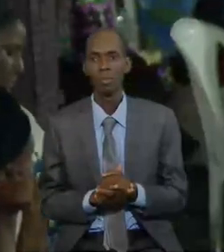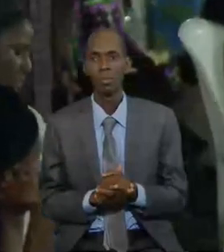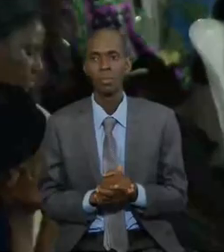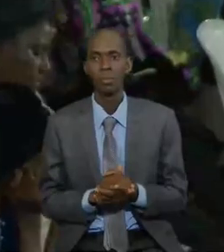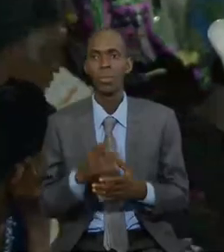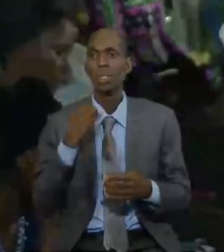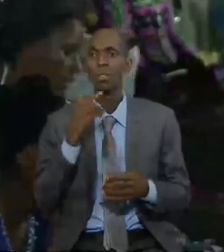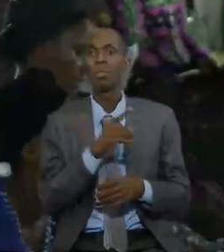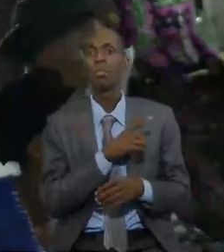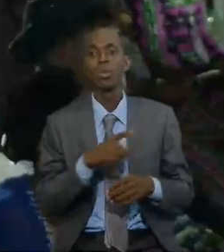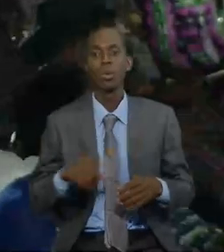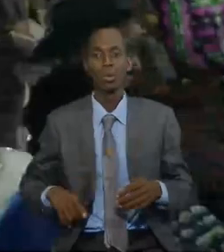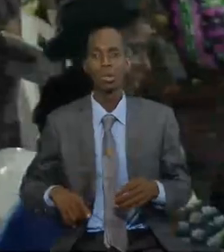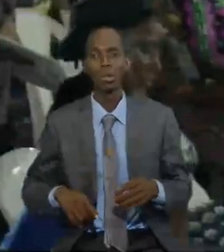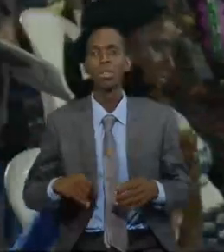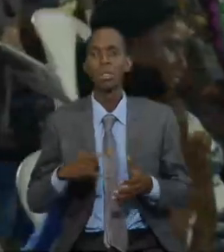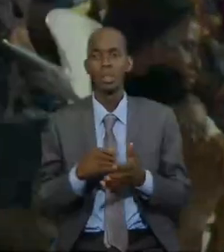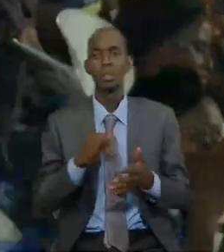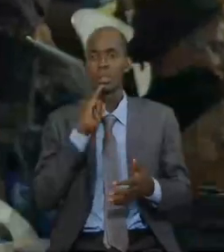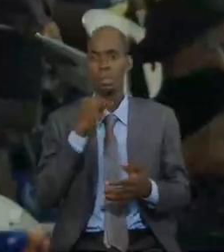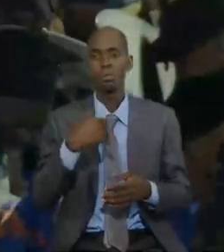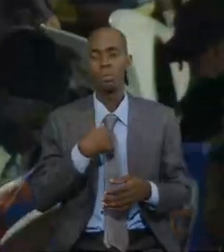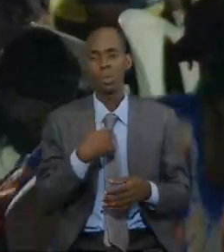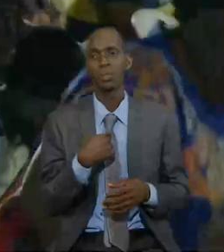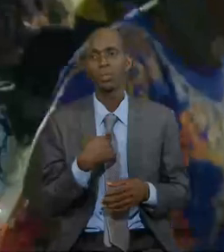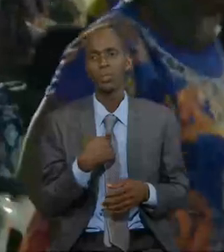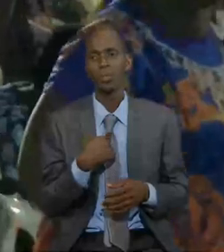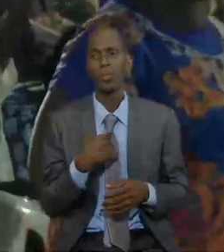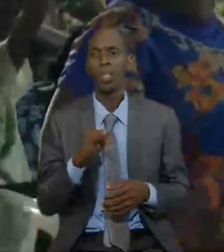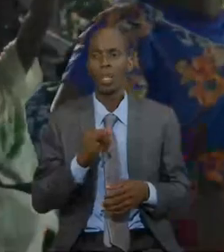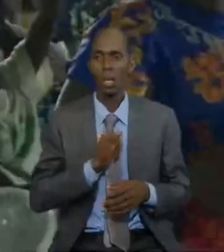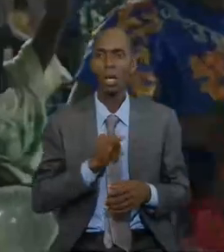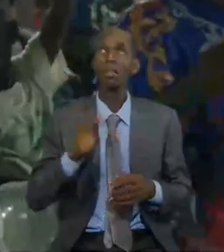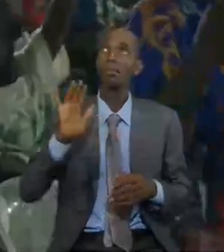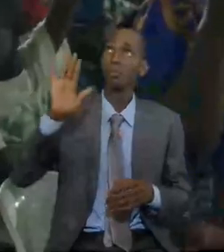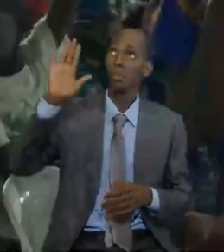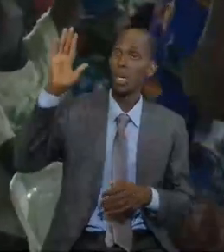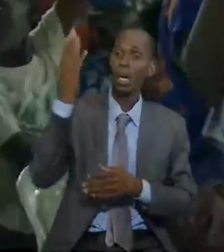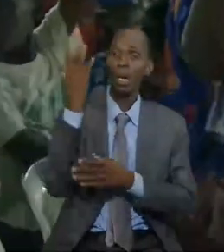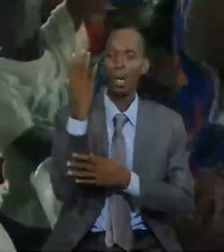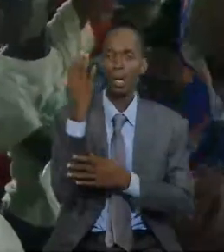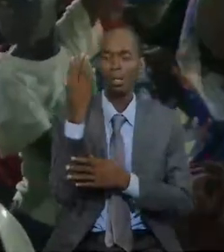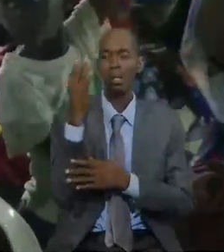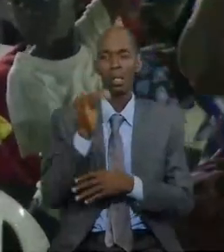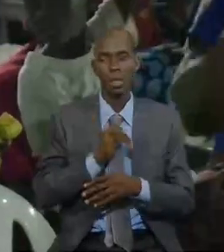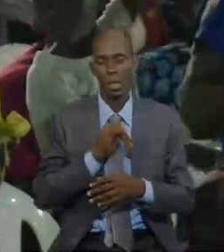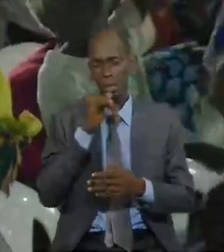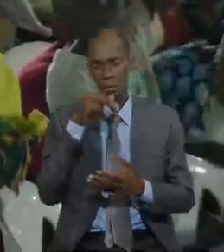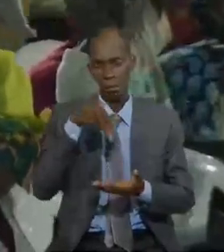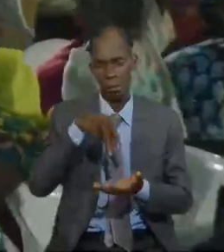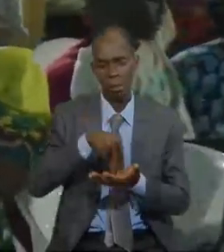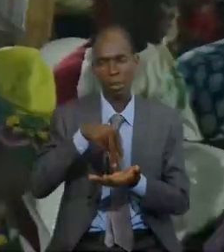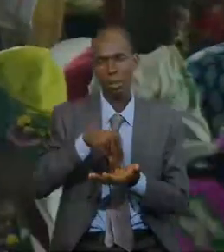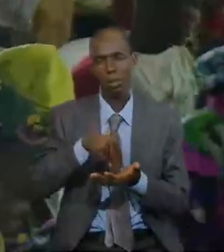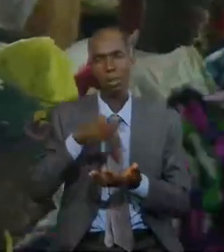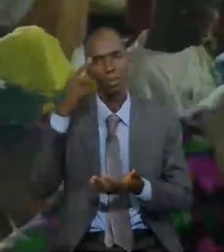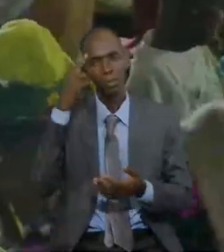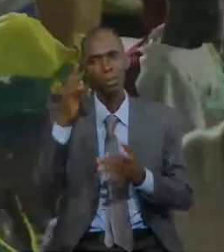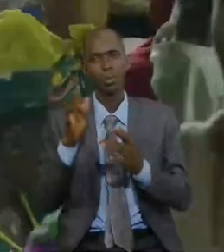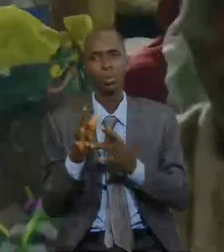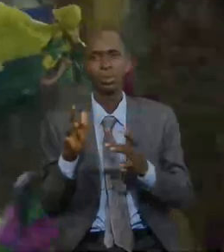disponible c'est moi j'ai levé ma mère debout debout pour